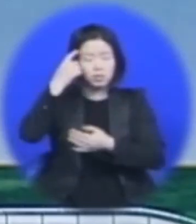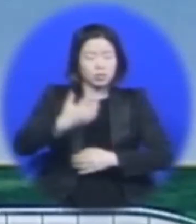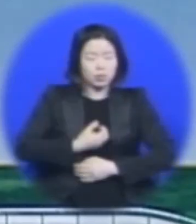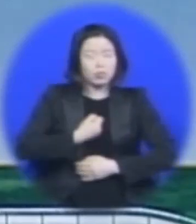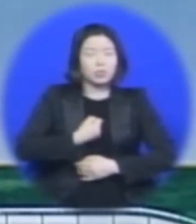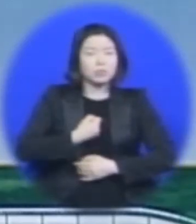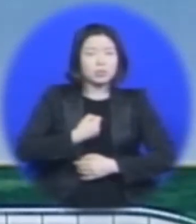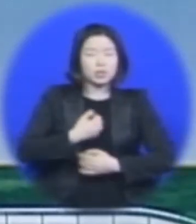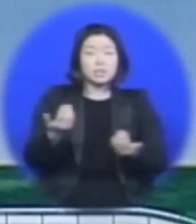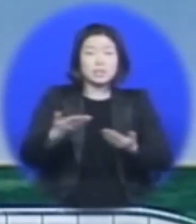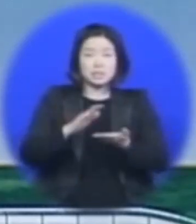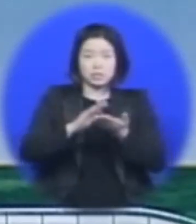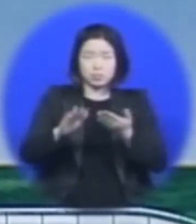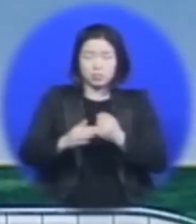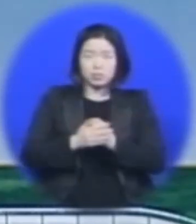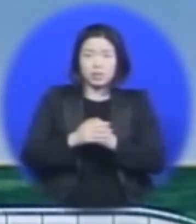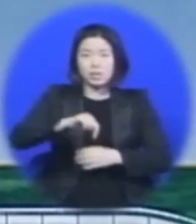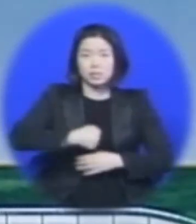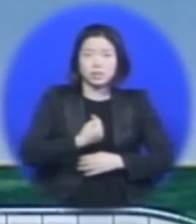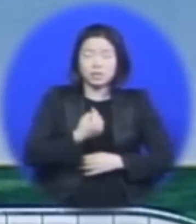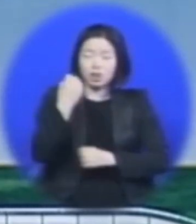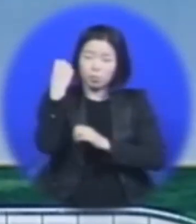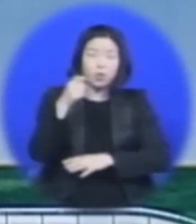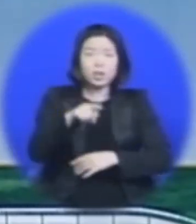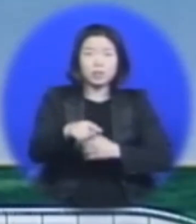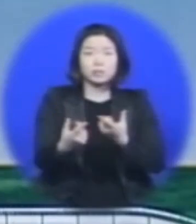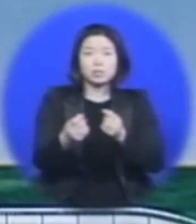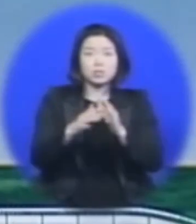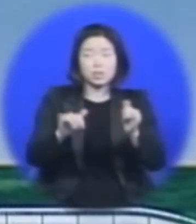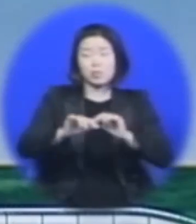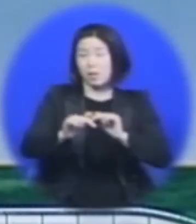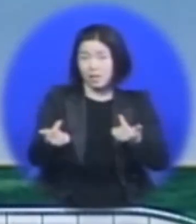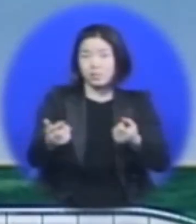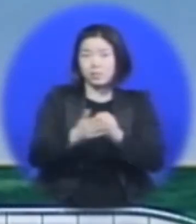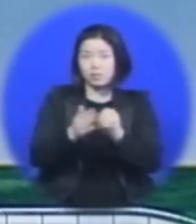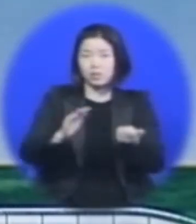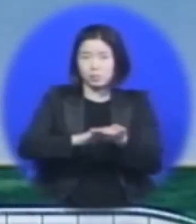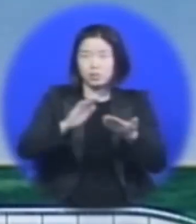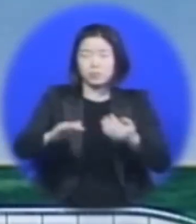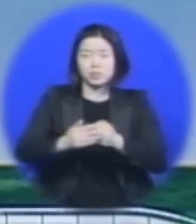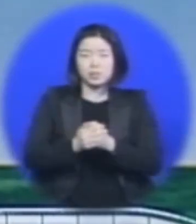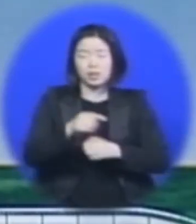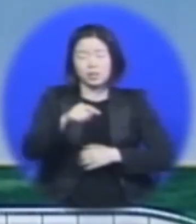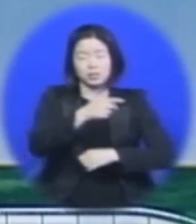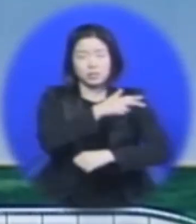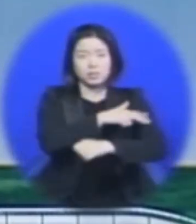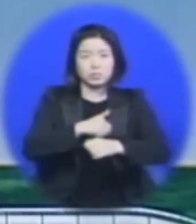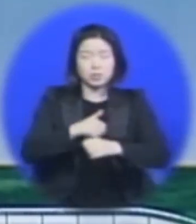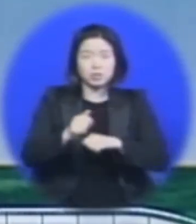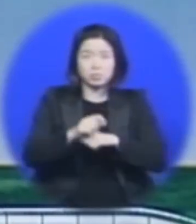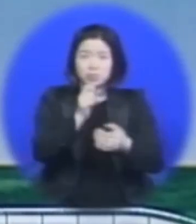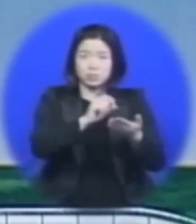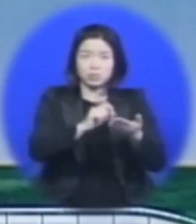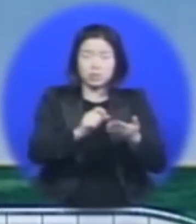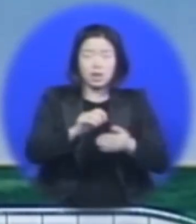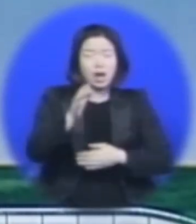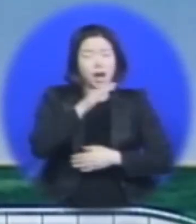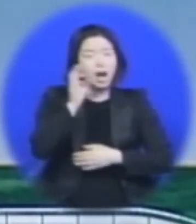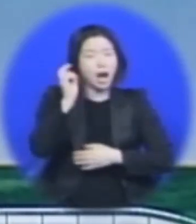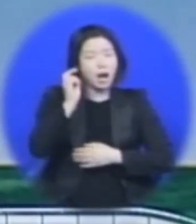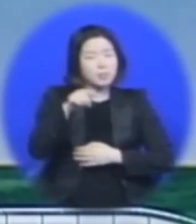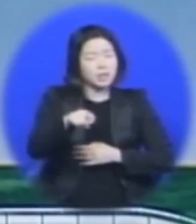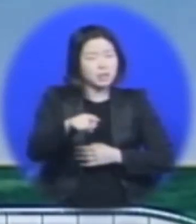것이었습니다 왜냐면 자기가 본래 그런 사람이 아니었기 때문에 그 집사님은 쓰기를 아마 이것이